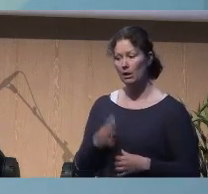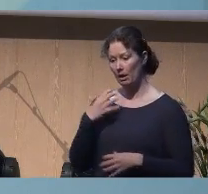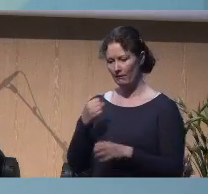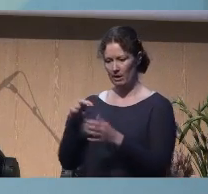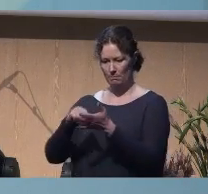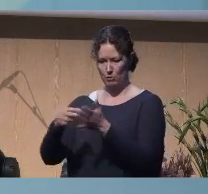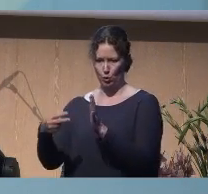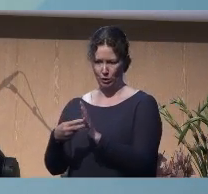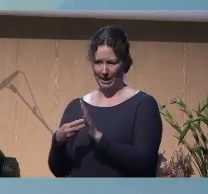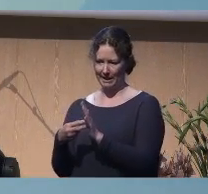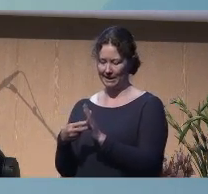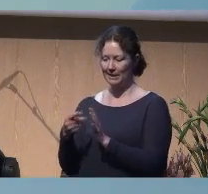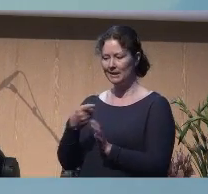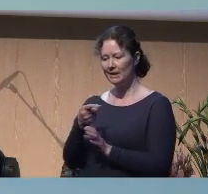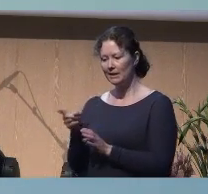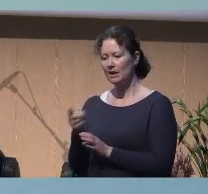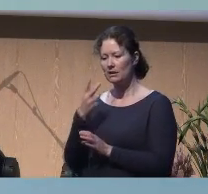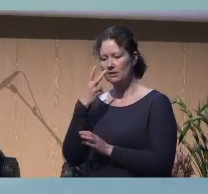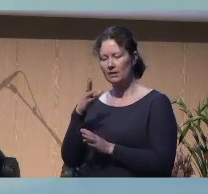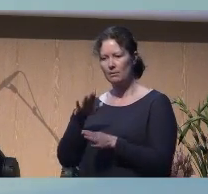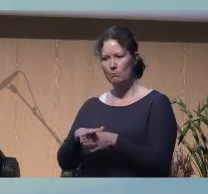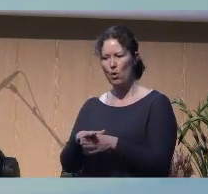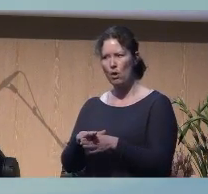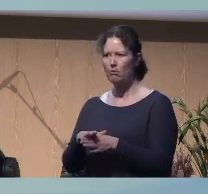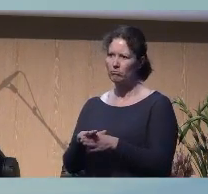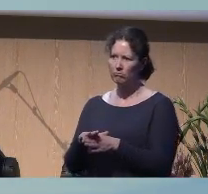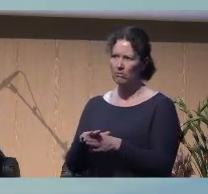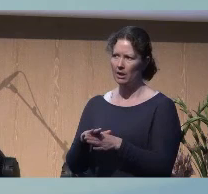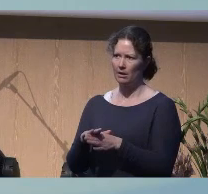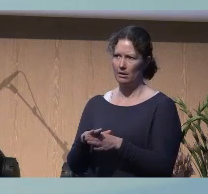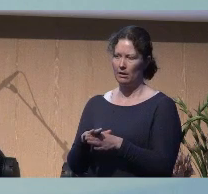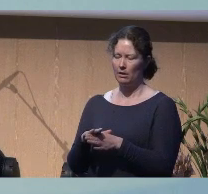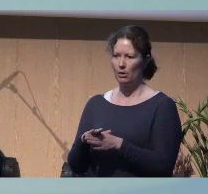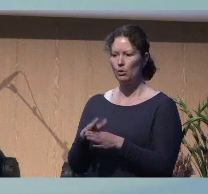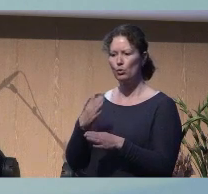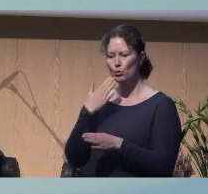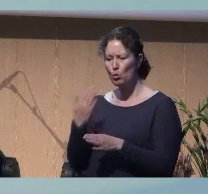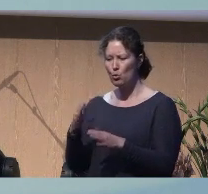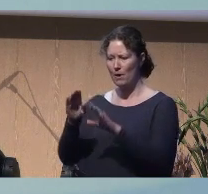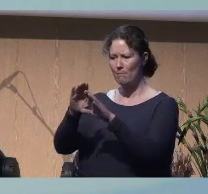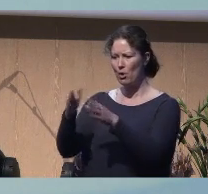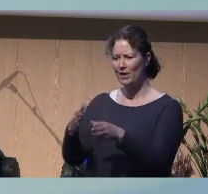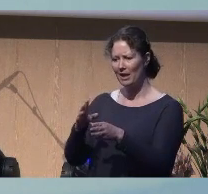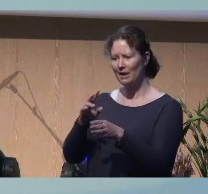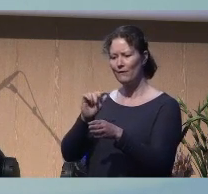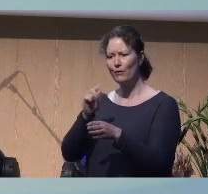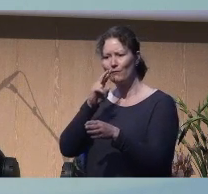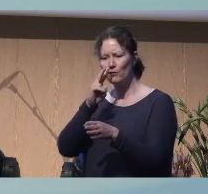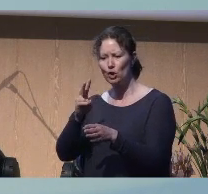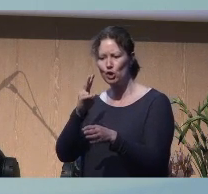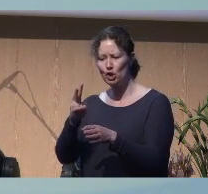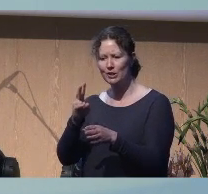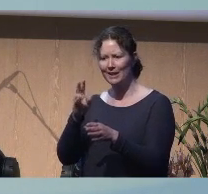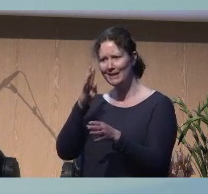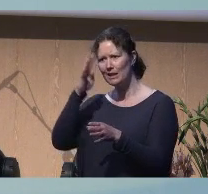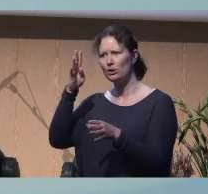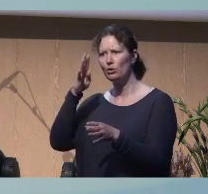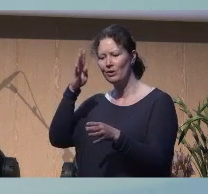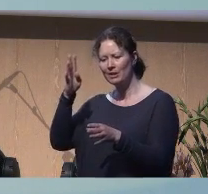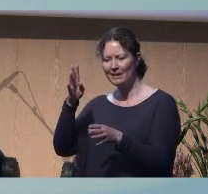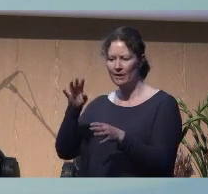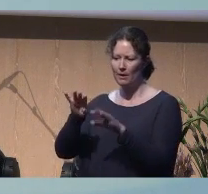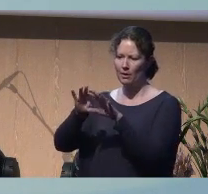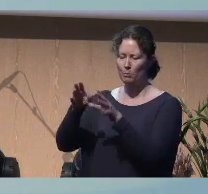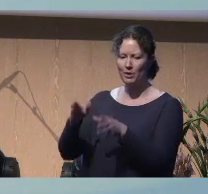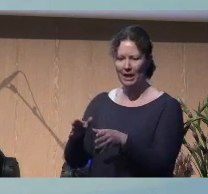prosjekt som har sett på hva gode modeller for fornyelse, innovative modeller for